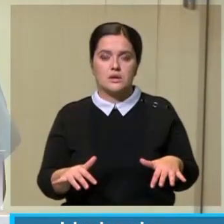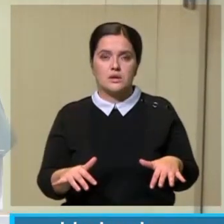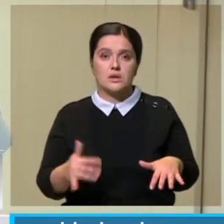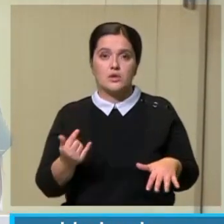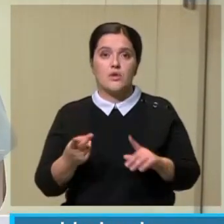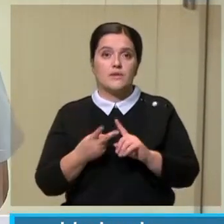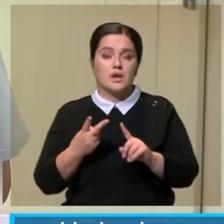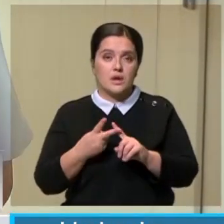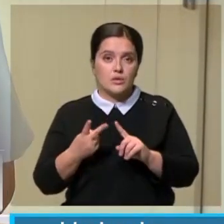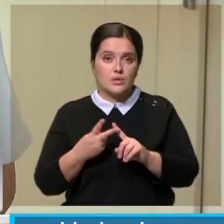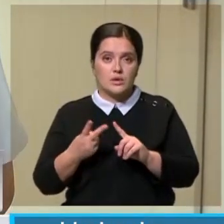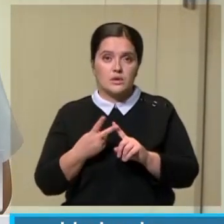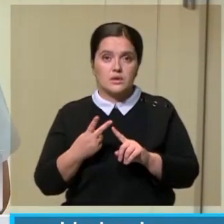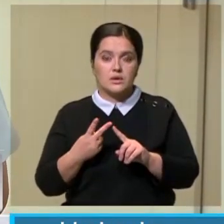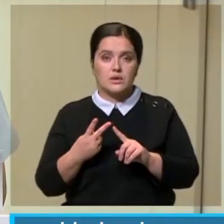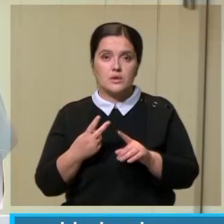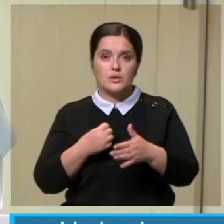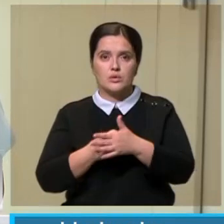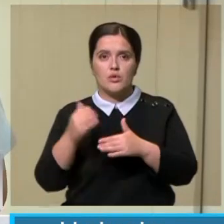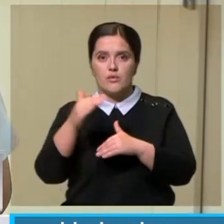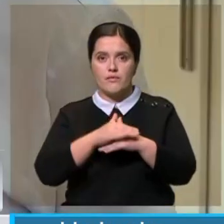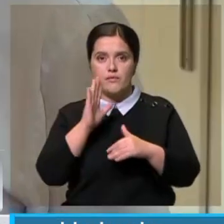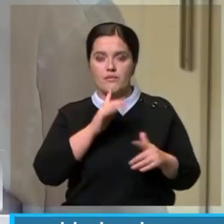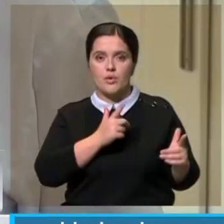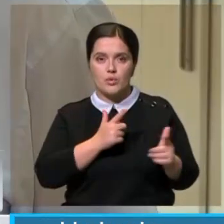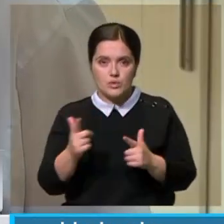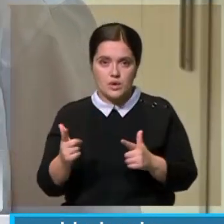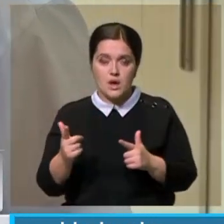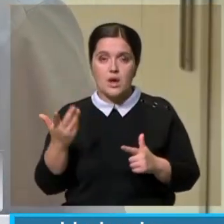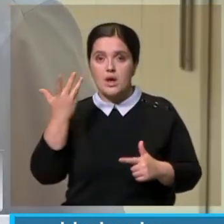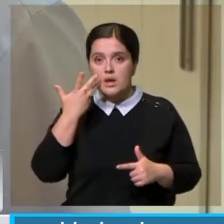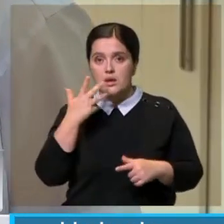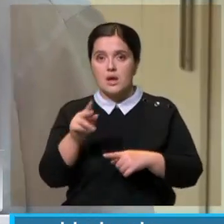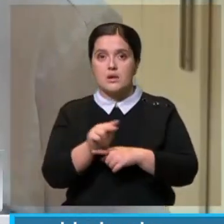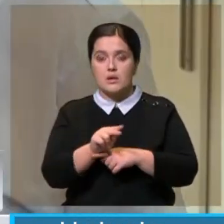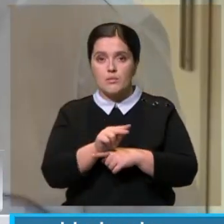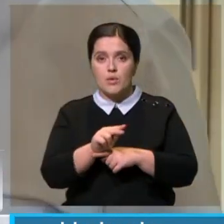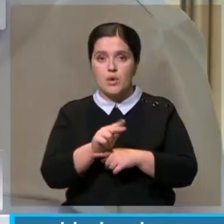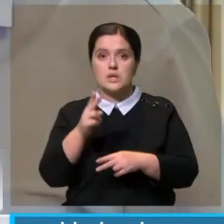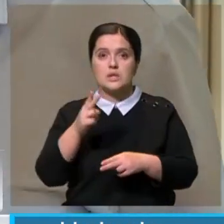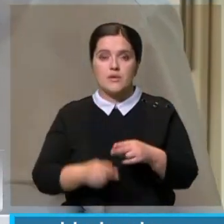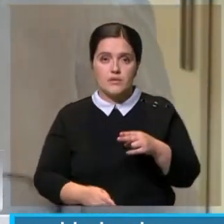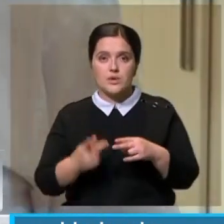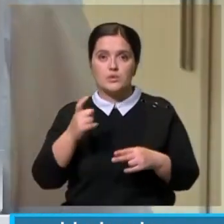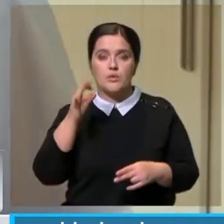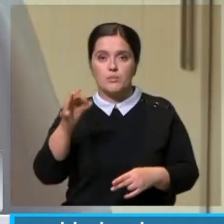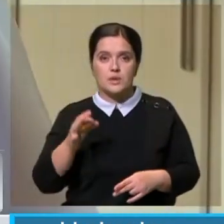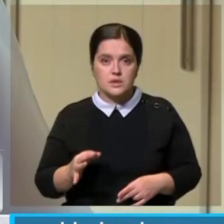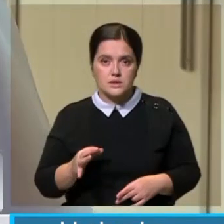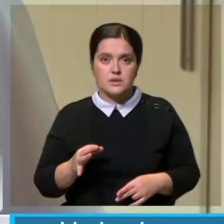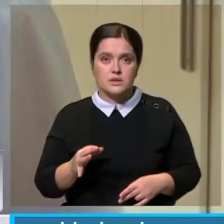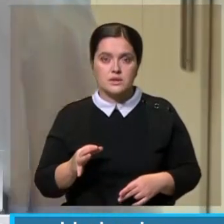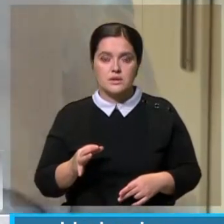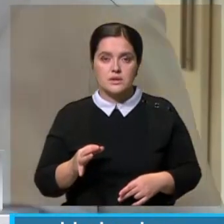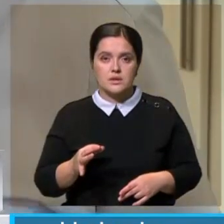второй котел, и на вечер у всех горячая вода будет. Капитальный ремонт полностью тепловых сетей завершили, 100% закончили,